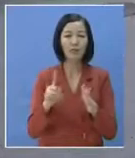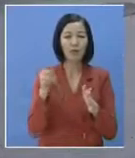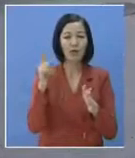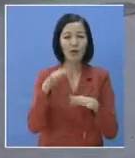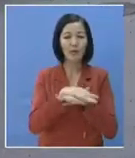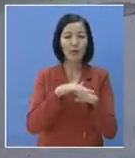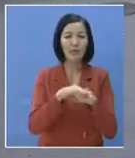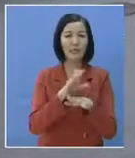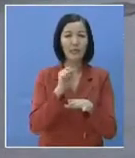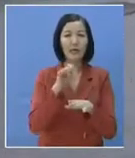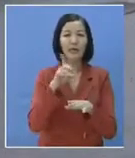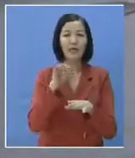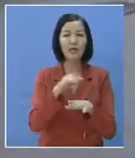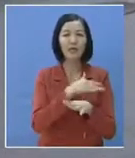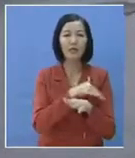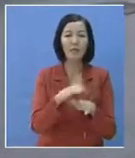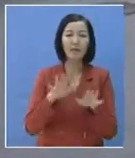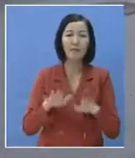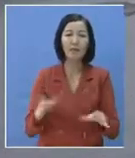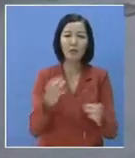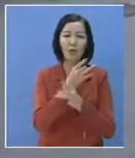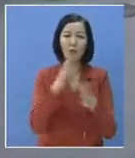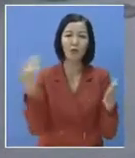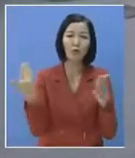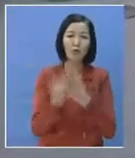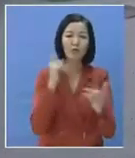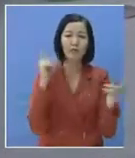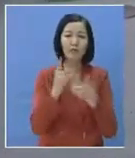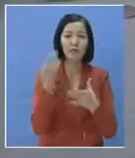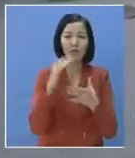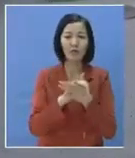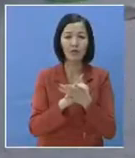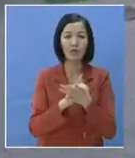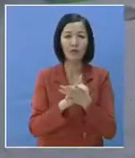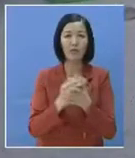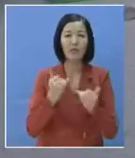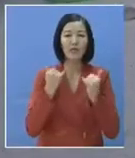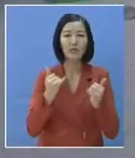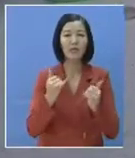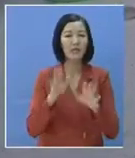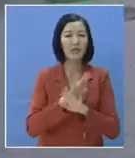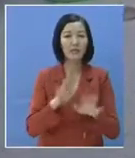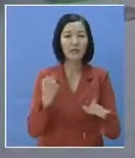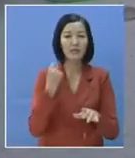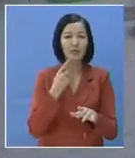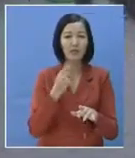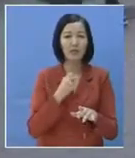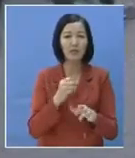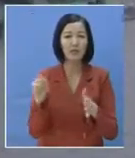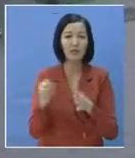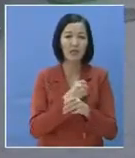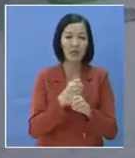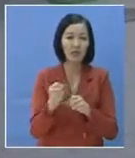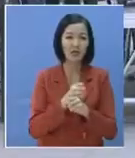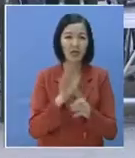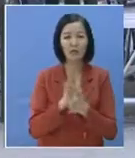что Арбат – это место для культурного отдыха, новых встреч и знакомств, а не для распития спиртных напитков, драк и